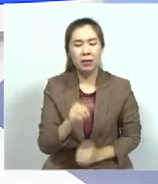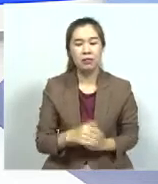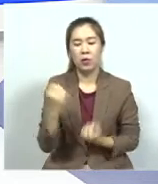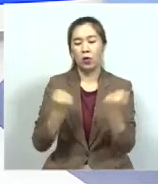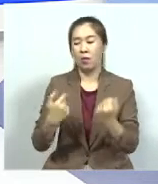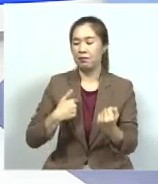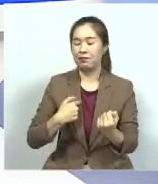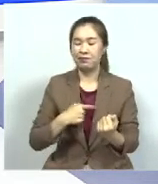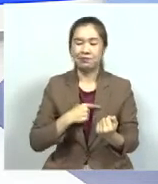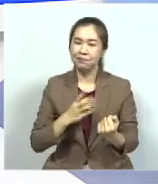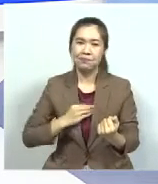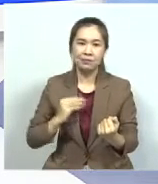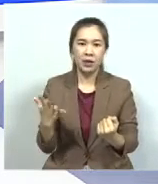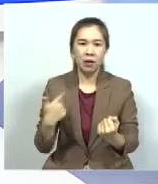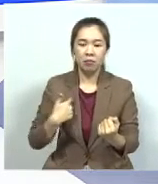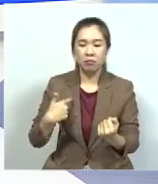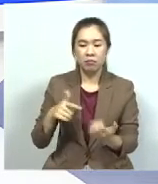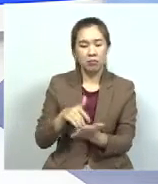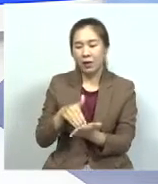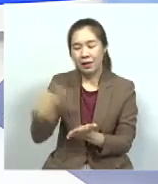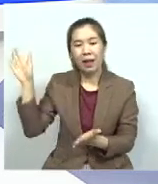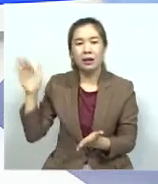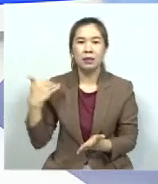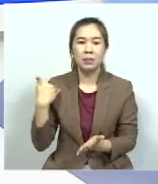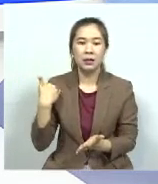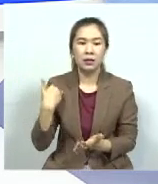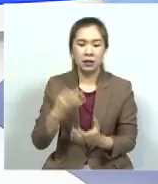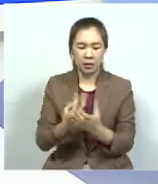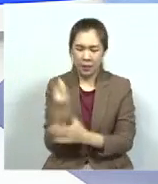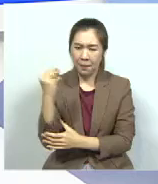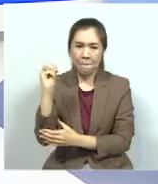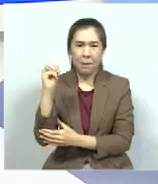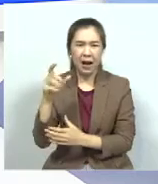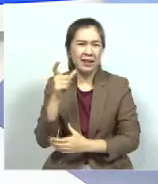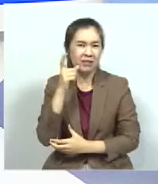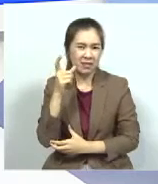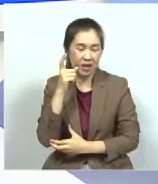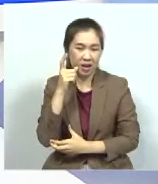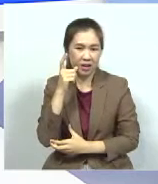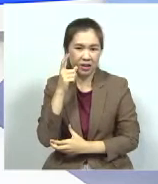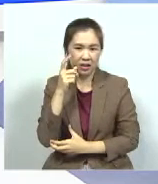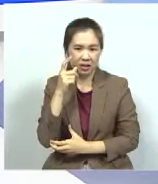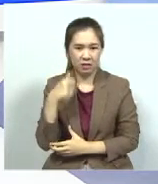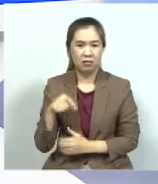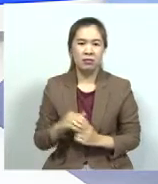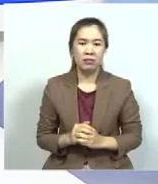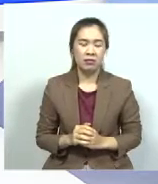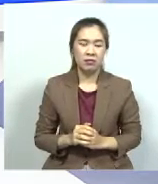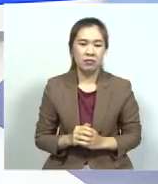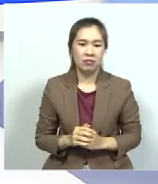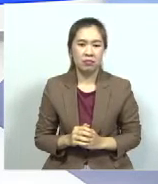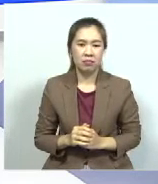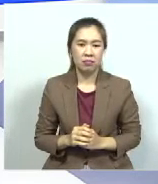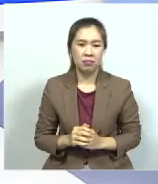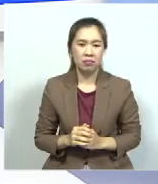คนขับแท็กซี่ไม่พอใจจนกระทั่งไล่ลงจากรถแล้วก็หยิบไม้ซึ่งเป็นไม้ขนาดใหญ่เนี่ยนะคะที่เห็นรูปกันไปแล้วเนี่ยแหละม